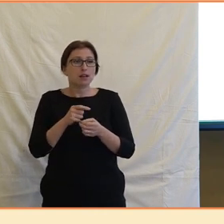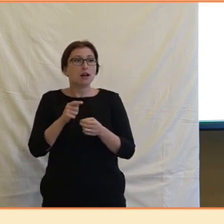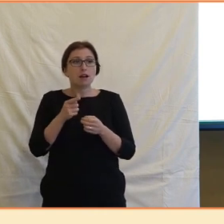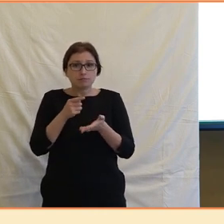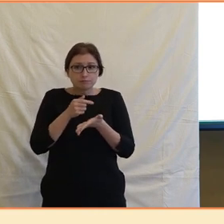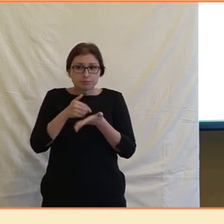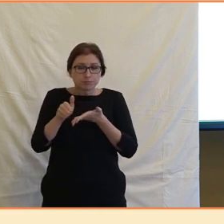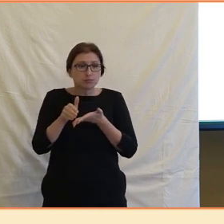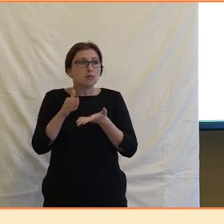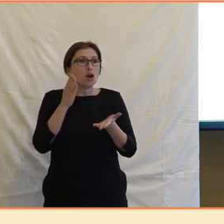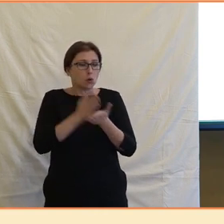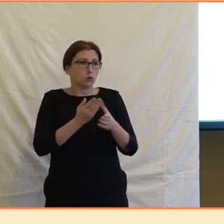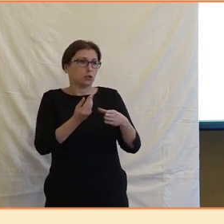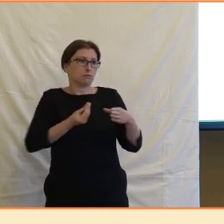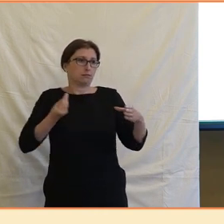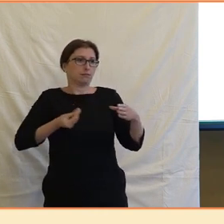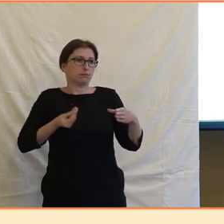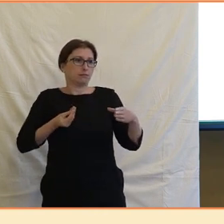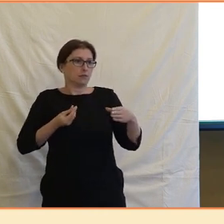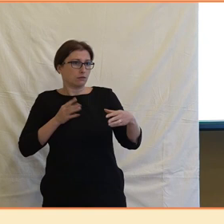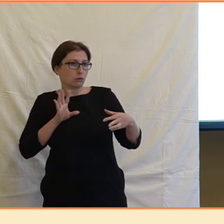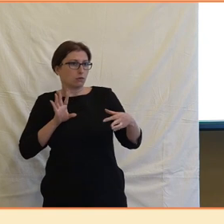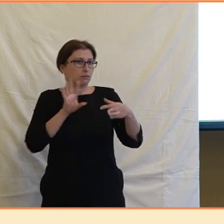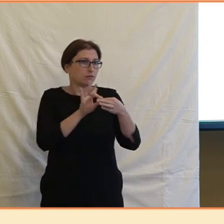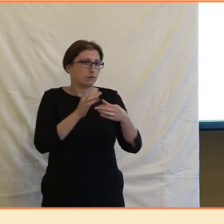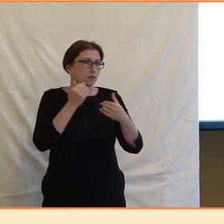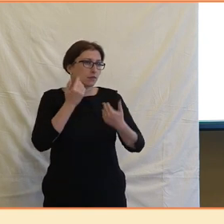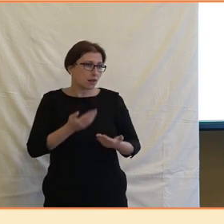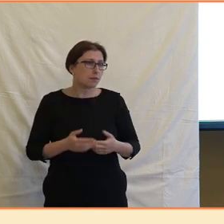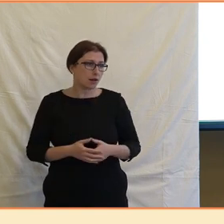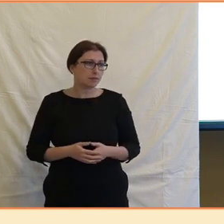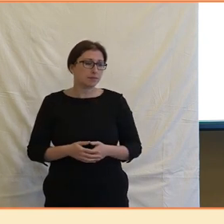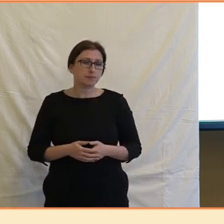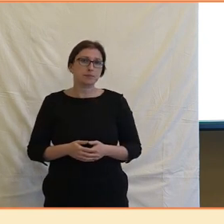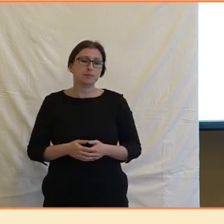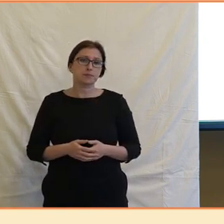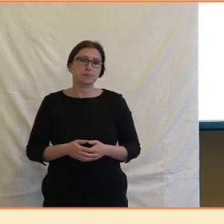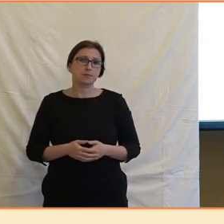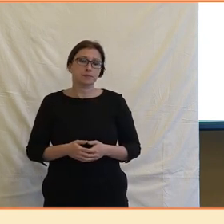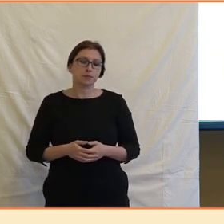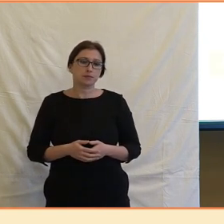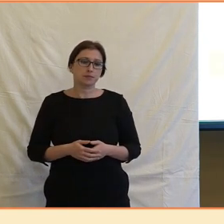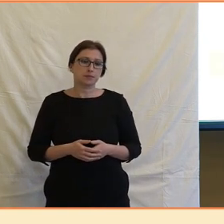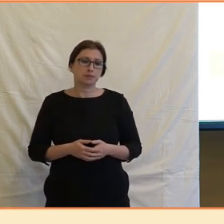Takže tohle byla určitá taková, řekněme, frustrace, kterou ti lidé projevovali.